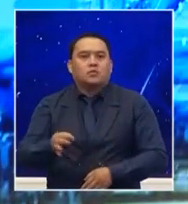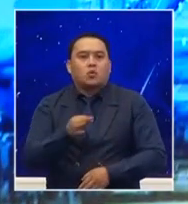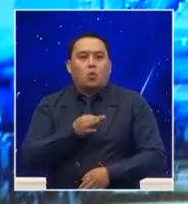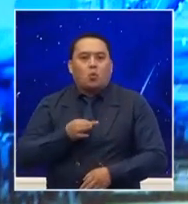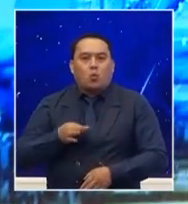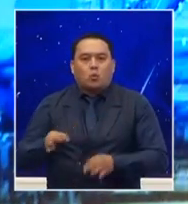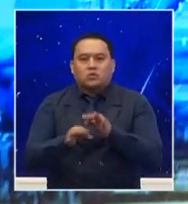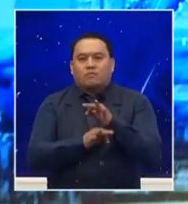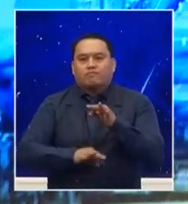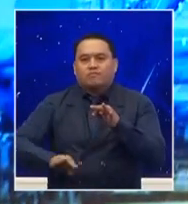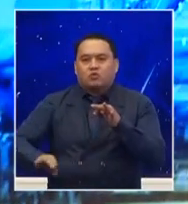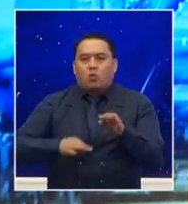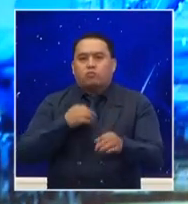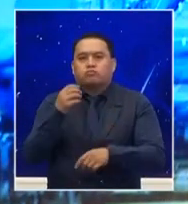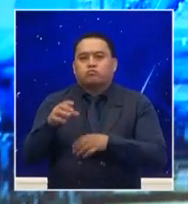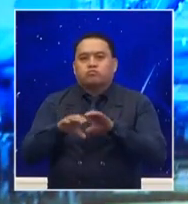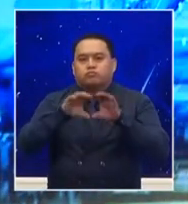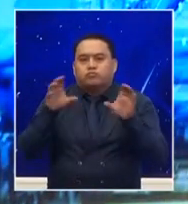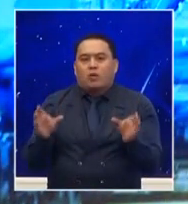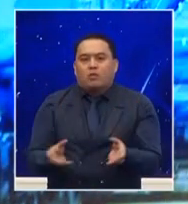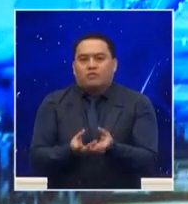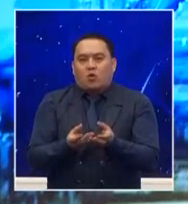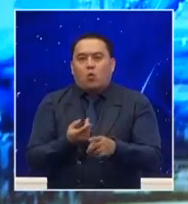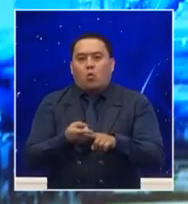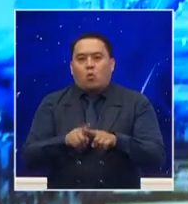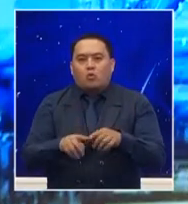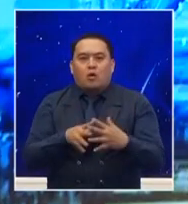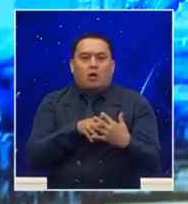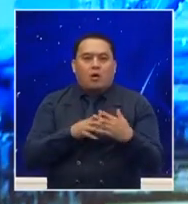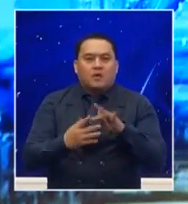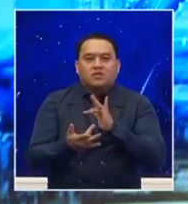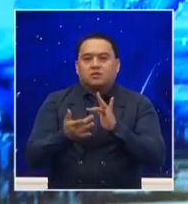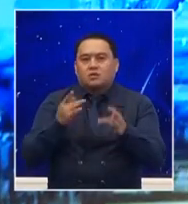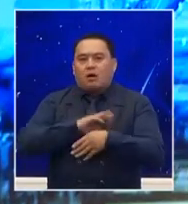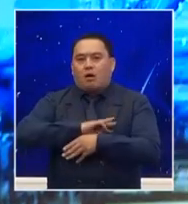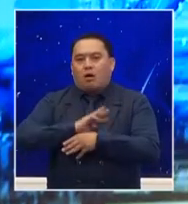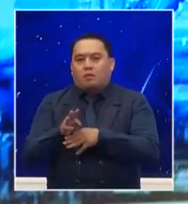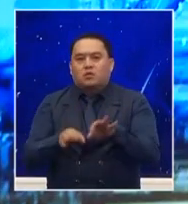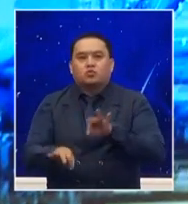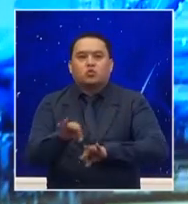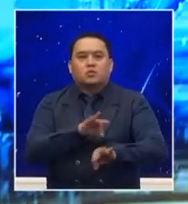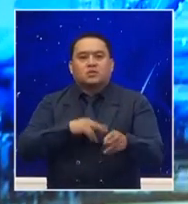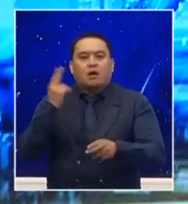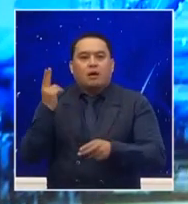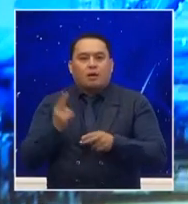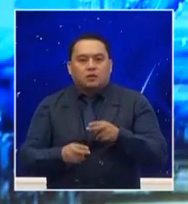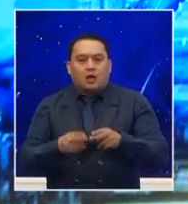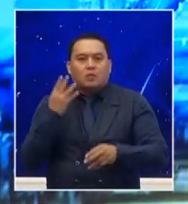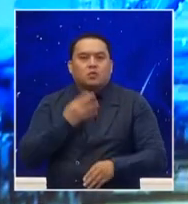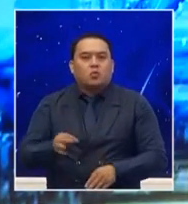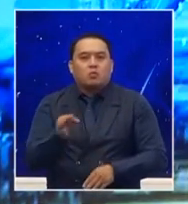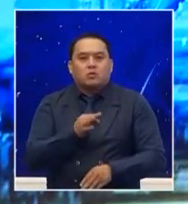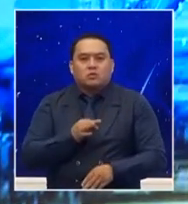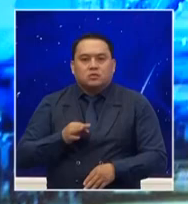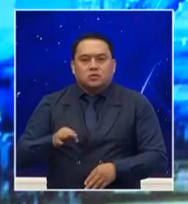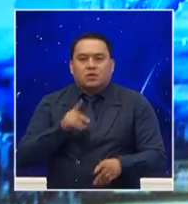талшықты оптикалық байланыс желілері бойынша ауылдық елді мекендерді интернет желісімен қамту жобасы аяқталды. Бұл туралы Жетісу медиа